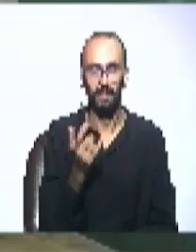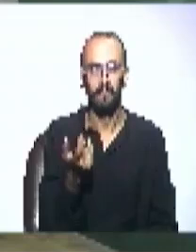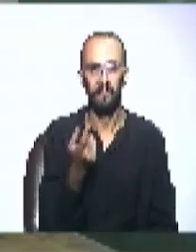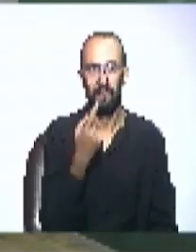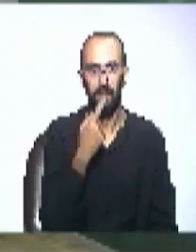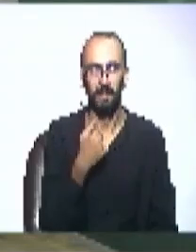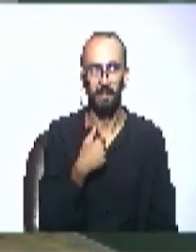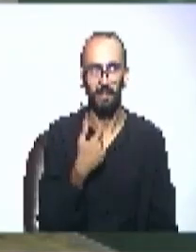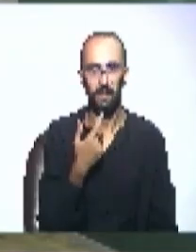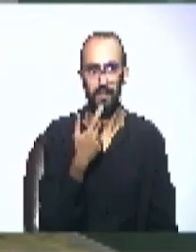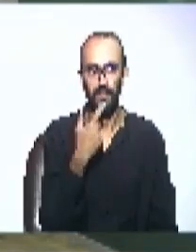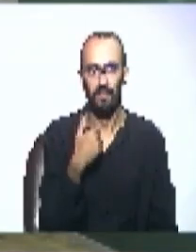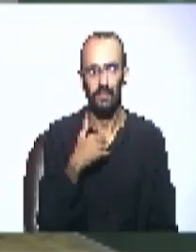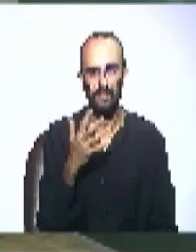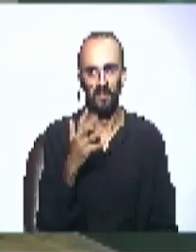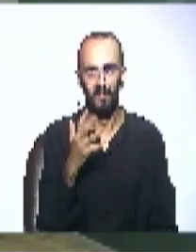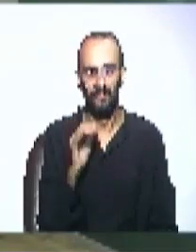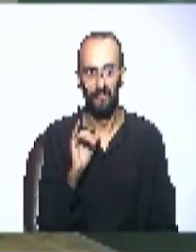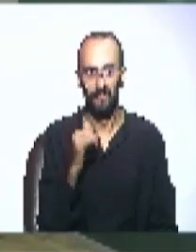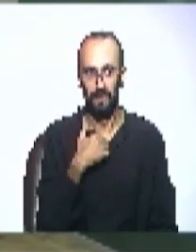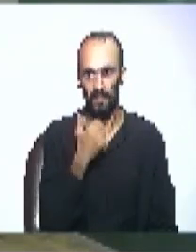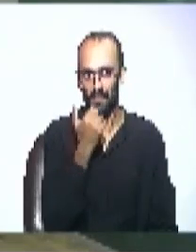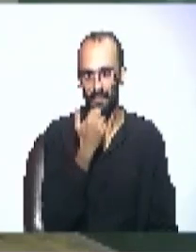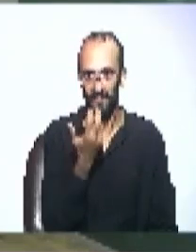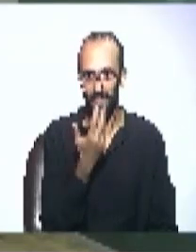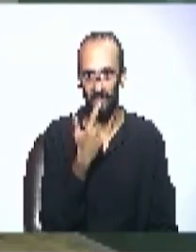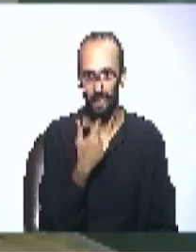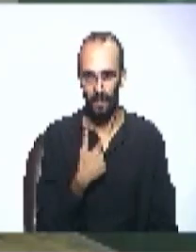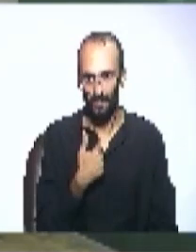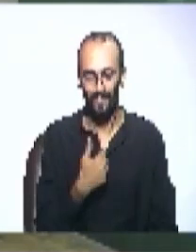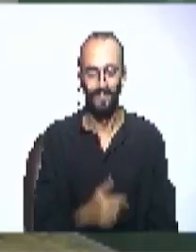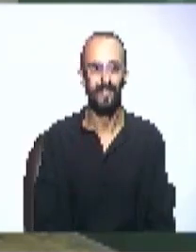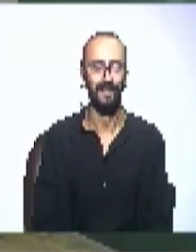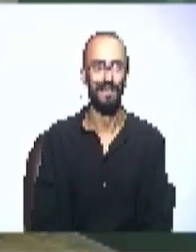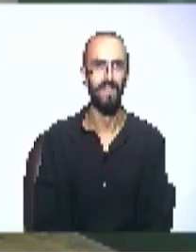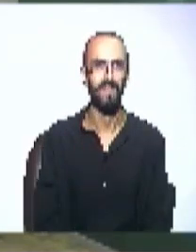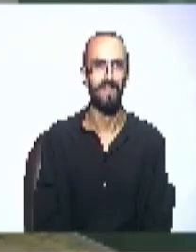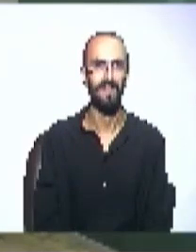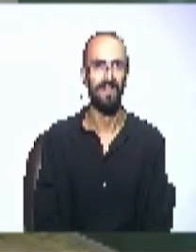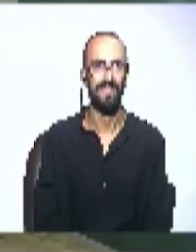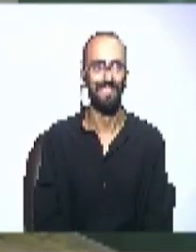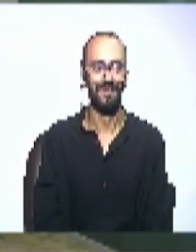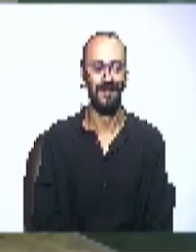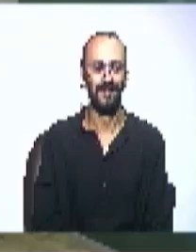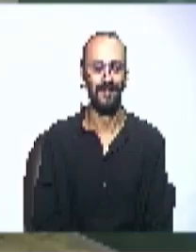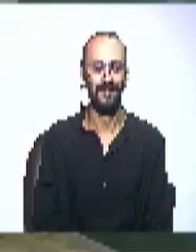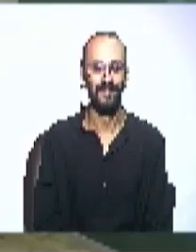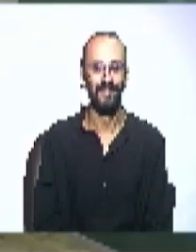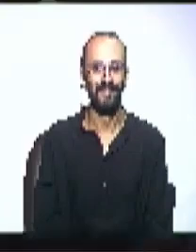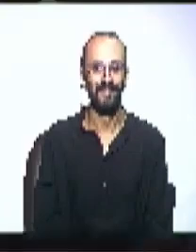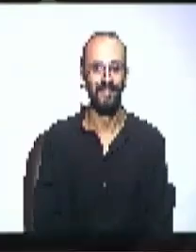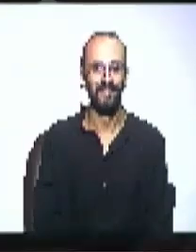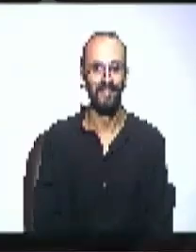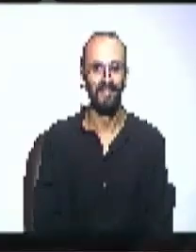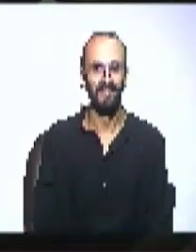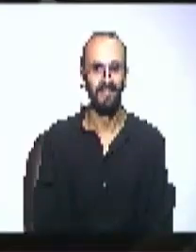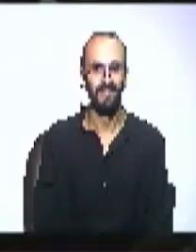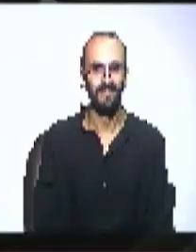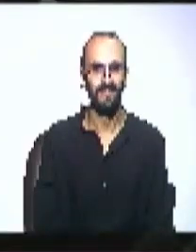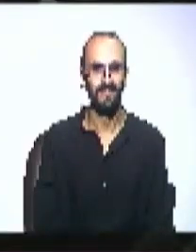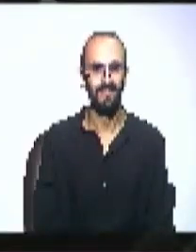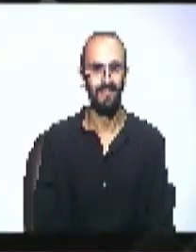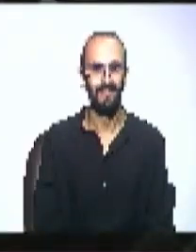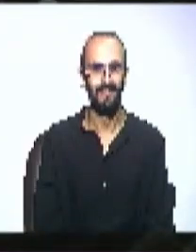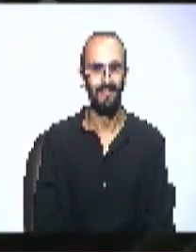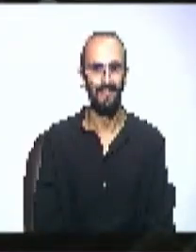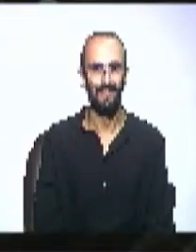طب قولوا لي في ودني انا عملت غلط. طيب طيب ما عليك، احنا بليك احنا ما حدش شايف، استنى